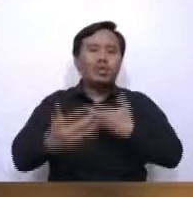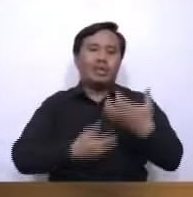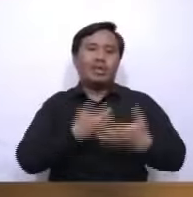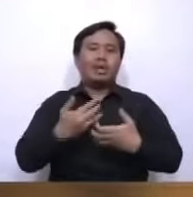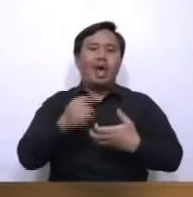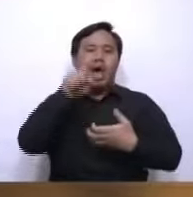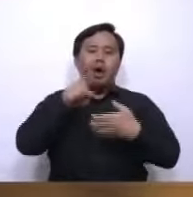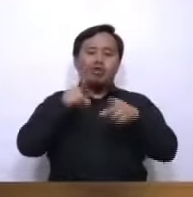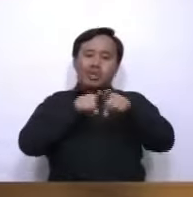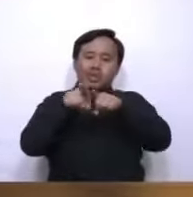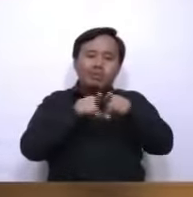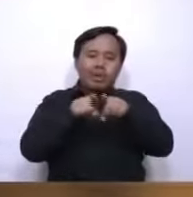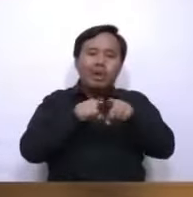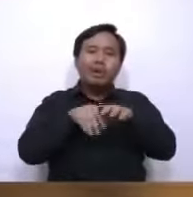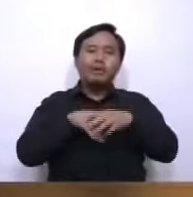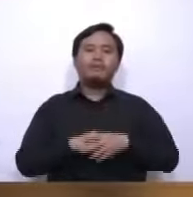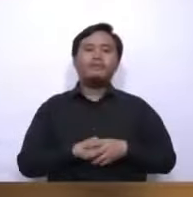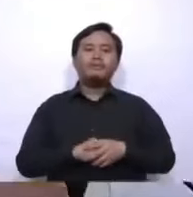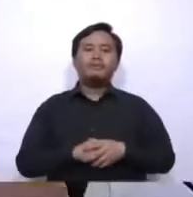sejarah abad digitalisasi.